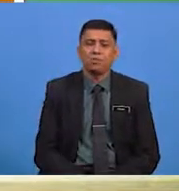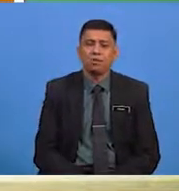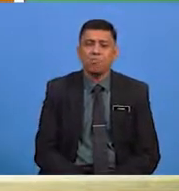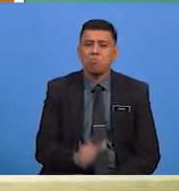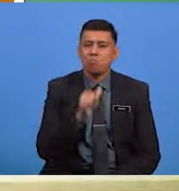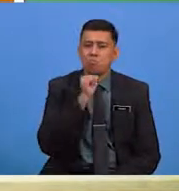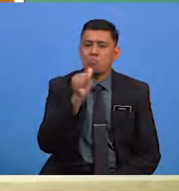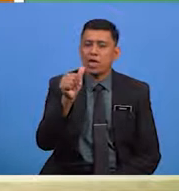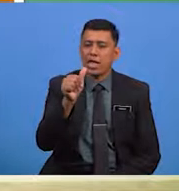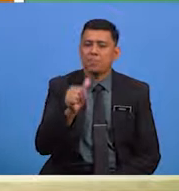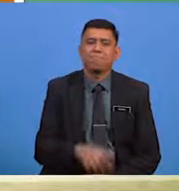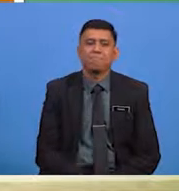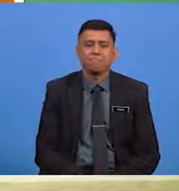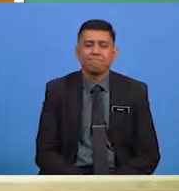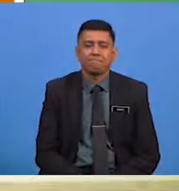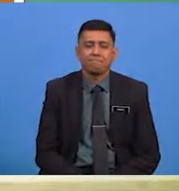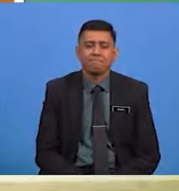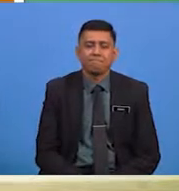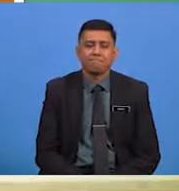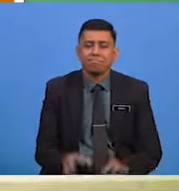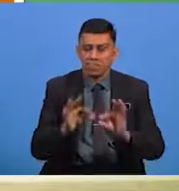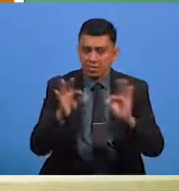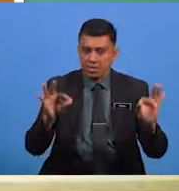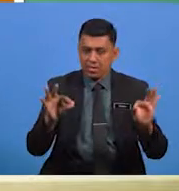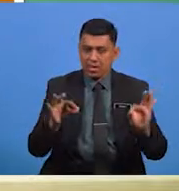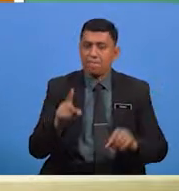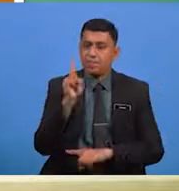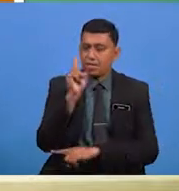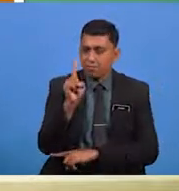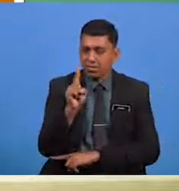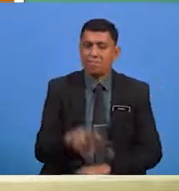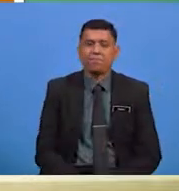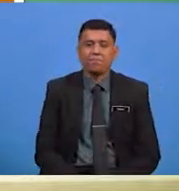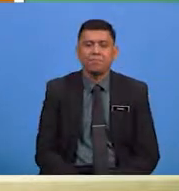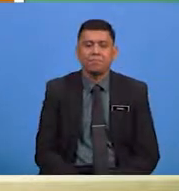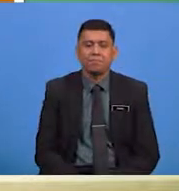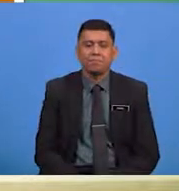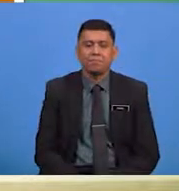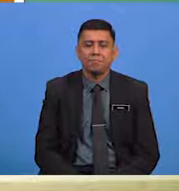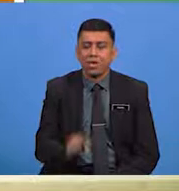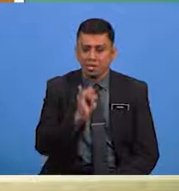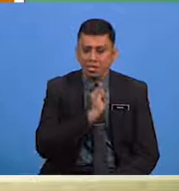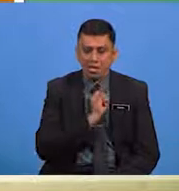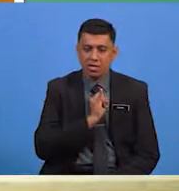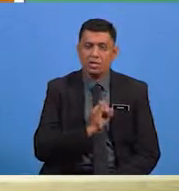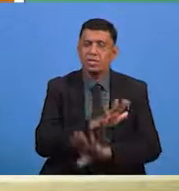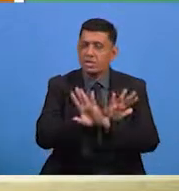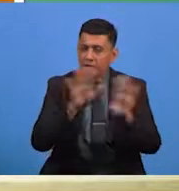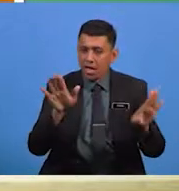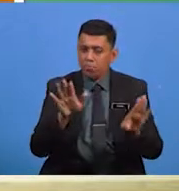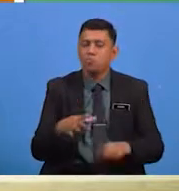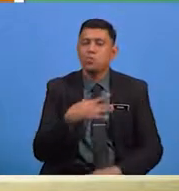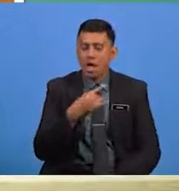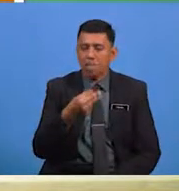ialah bukan. Ayat yang pertama ialah saya